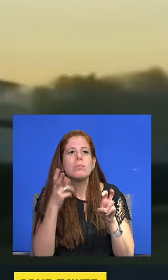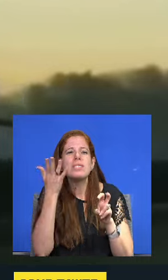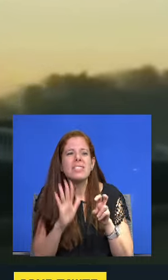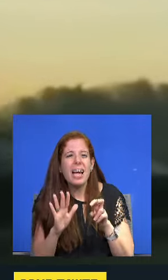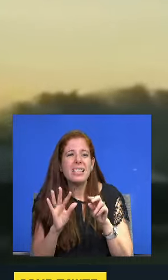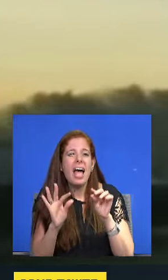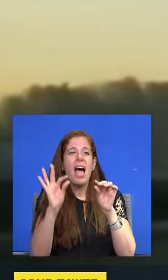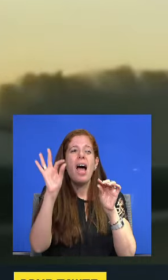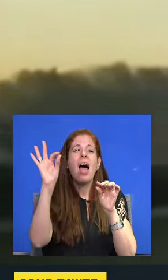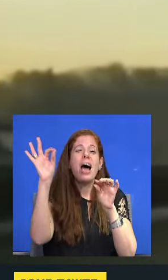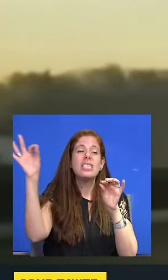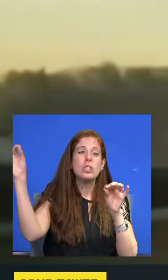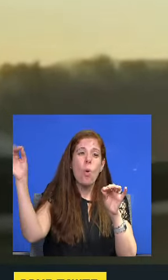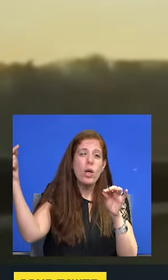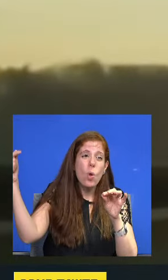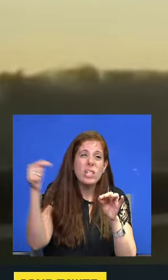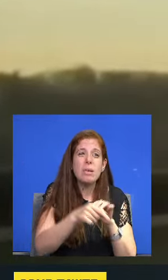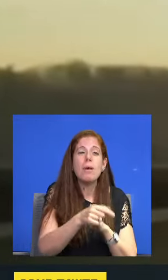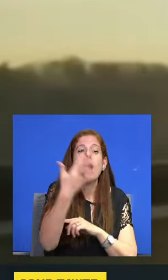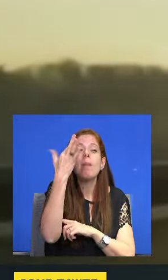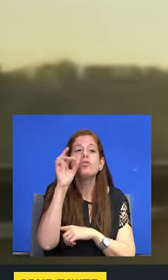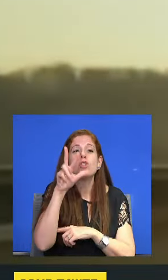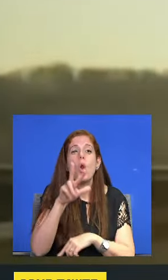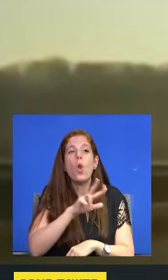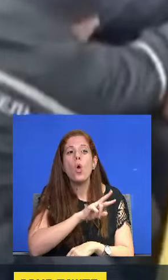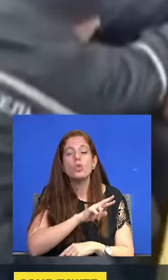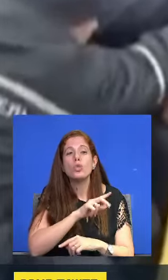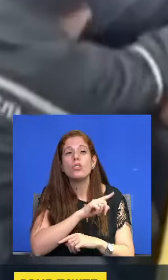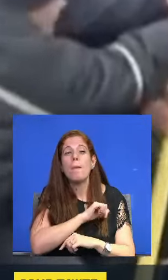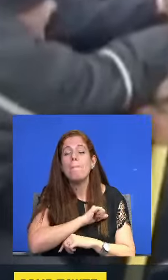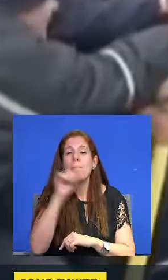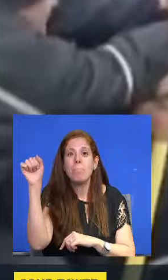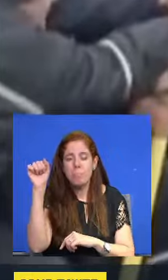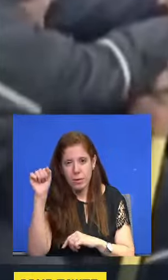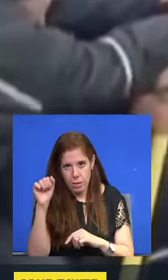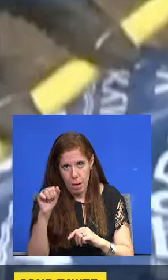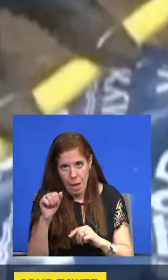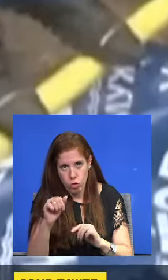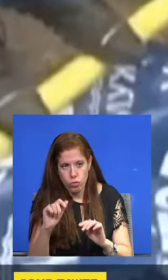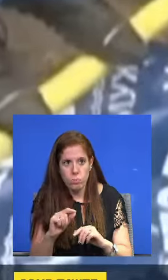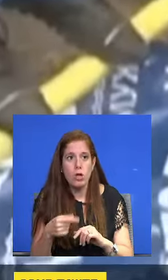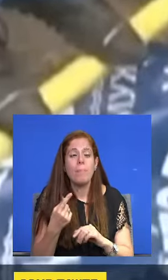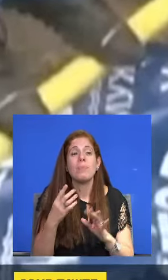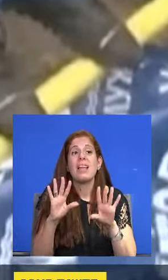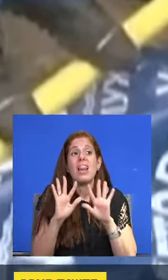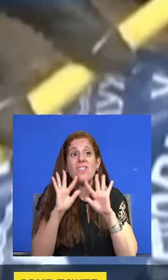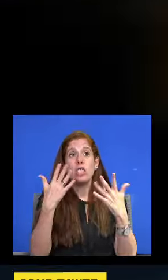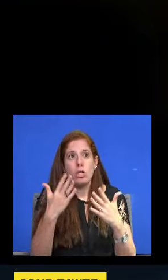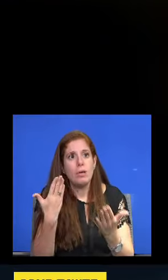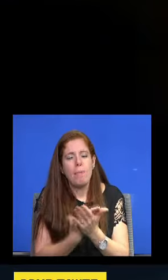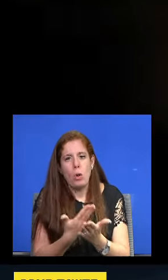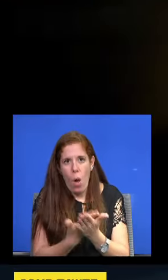tearing through space at a speed of 33,000 miles per hour. לפני כעשור קיבלנו הוכחה שהאיום הזה מוחשי